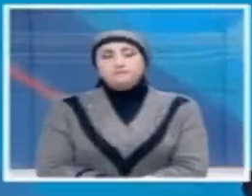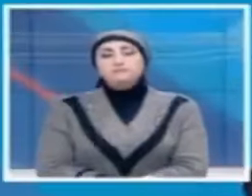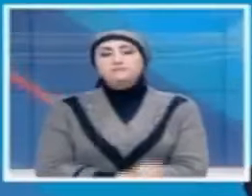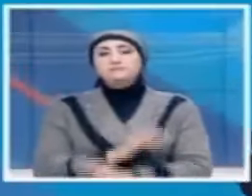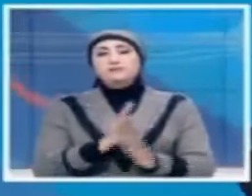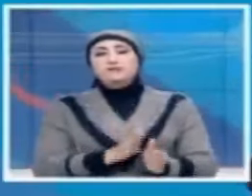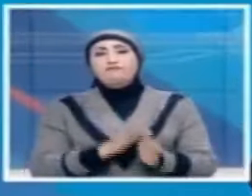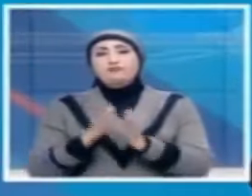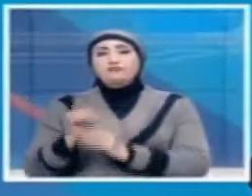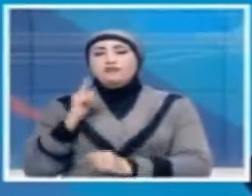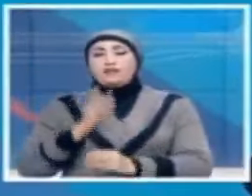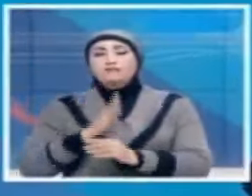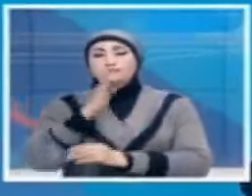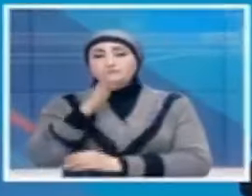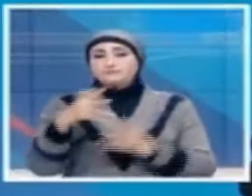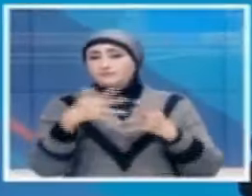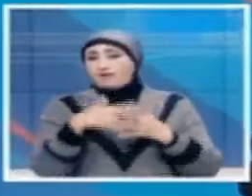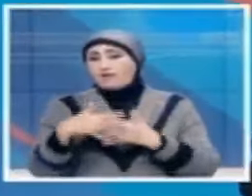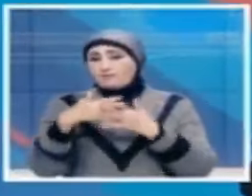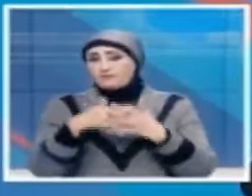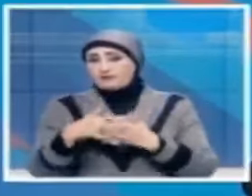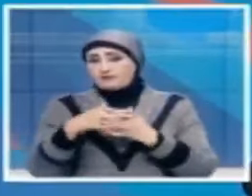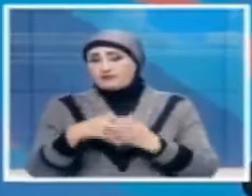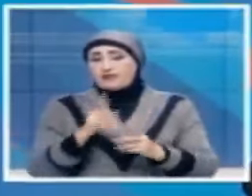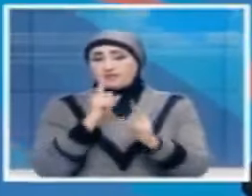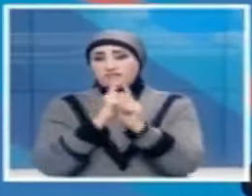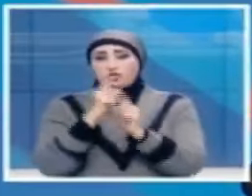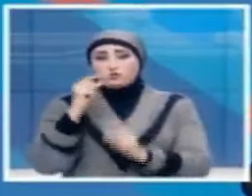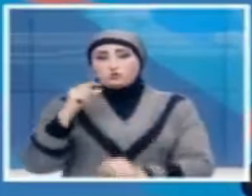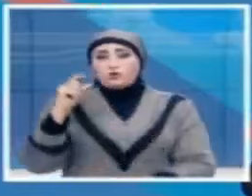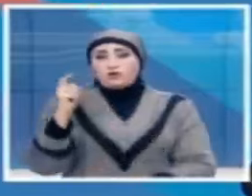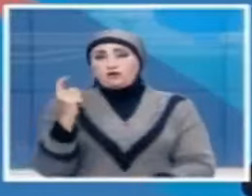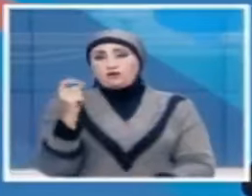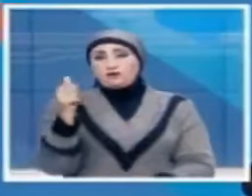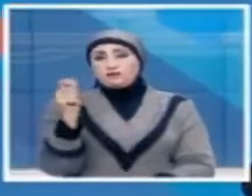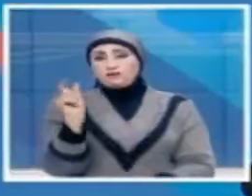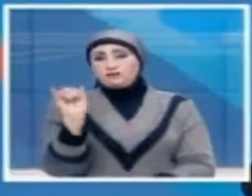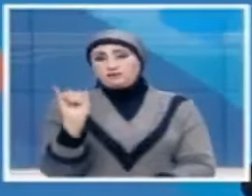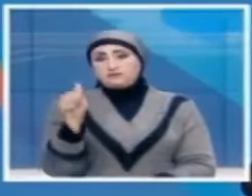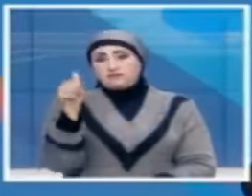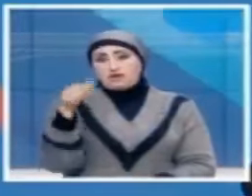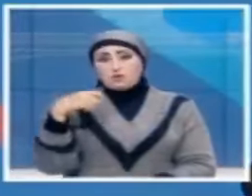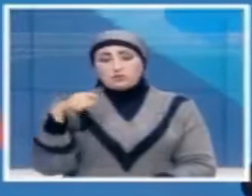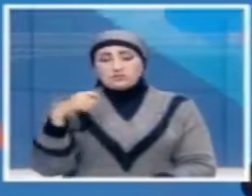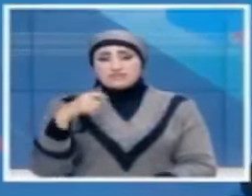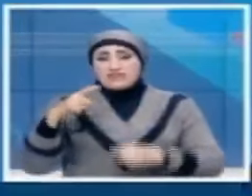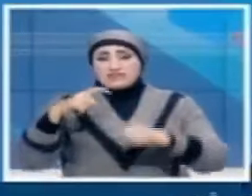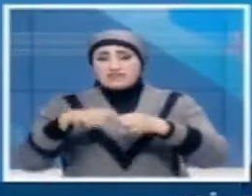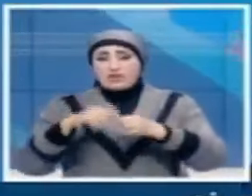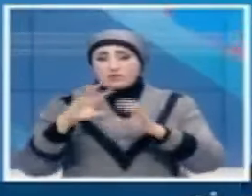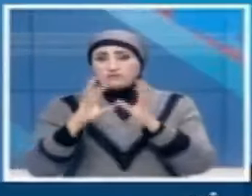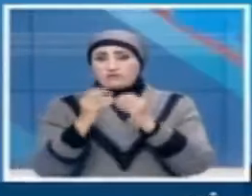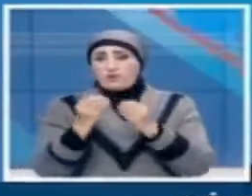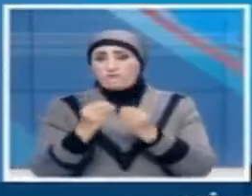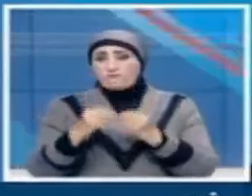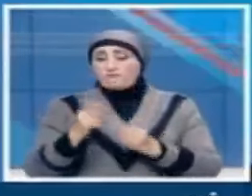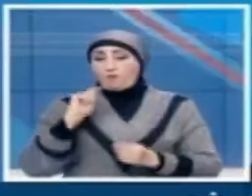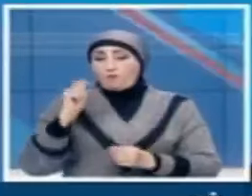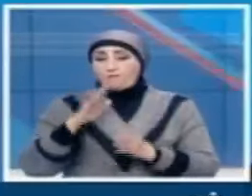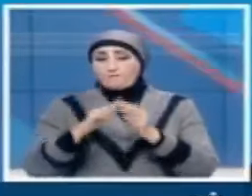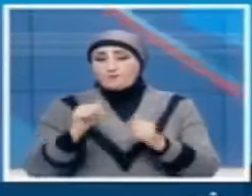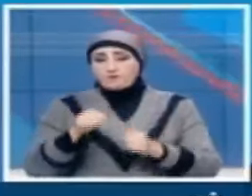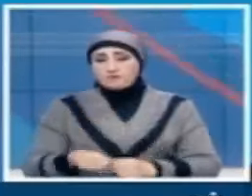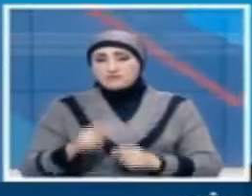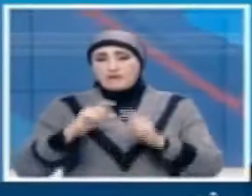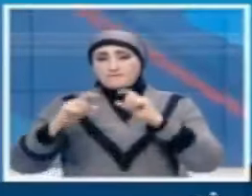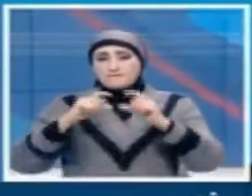في إطار زيارتها للولايات المتحدة الأمريكية، التقت الدكتورة رانيا المشاط وزيرة التعاون الدولي مع محافظ مصر لدى مجموعة